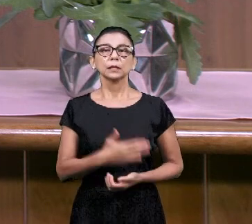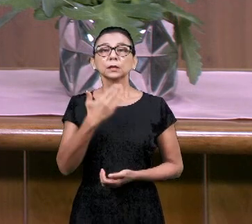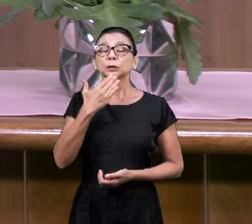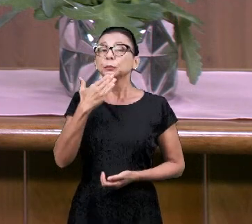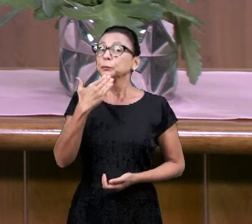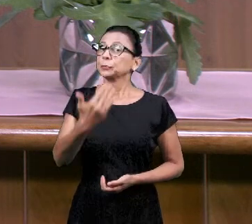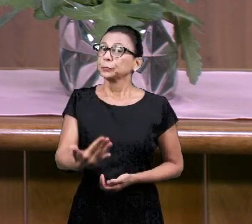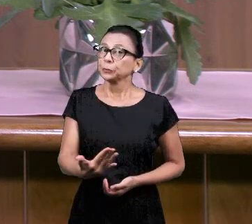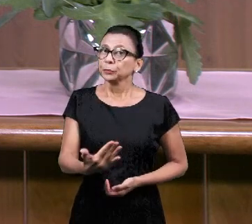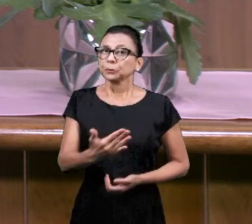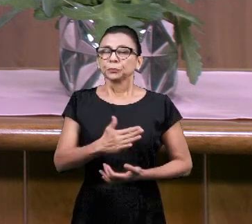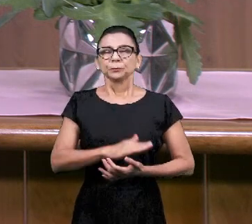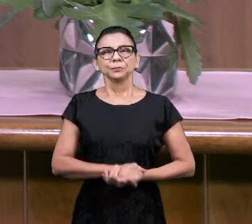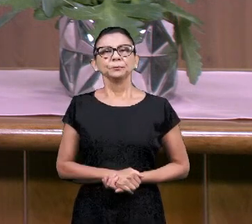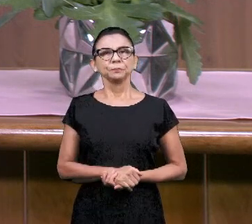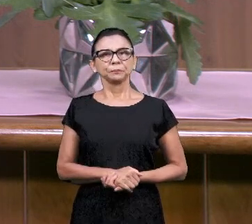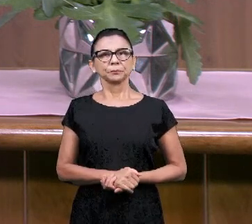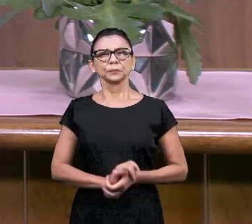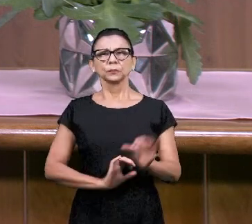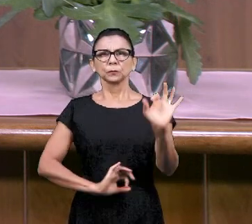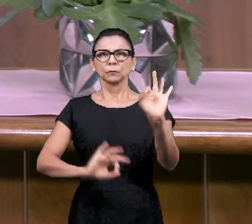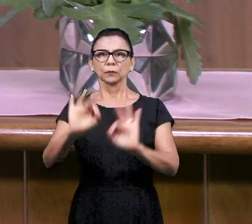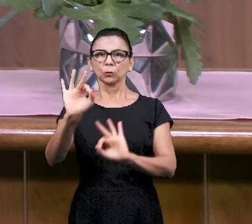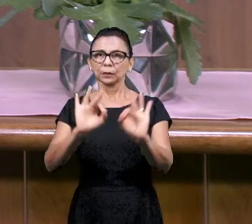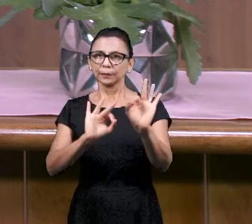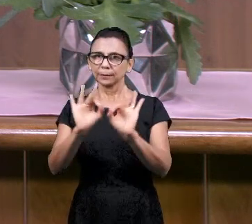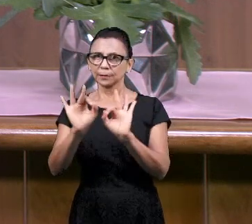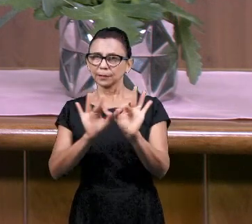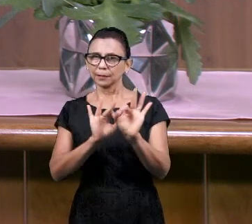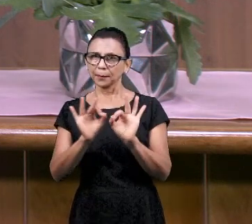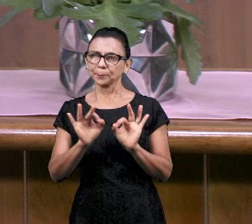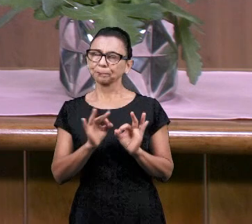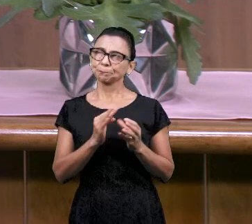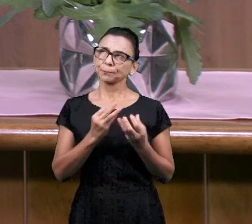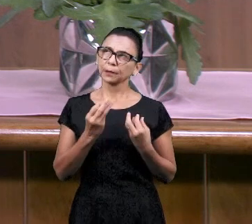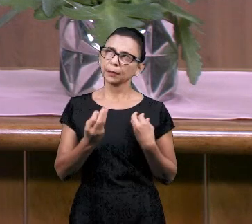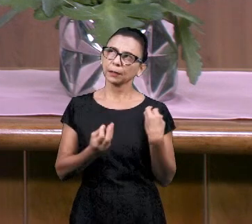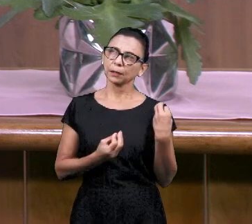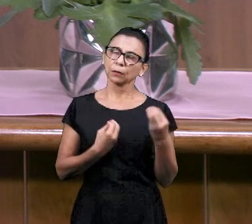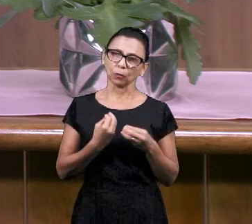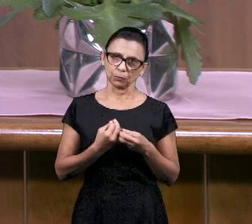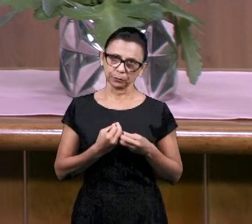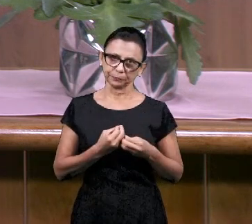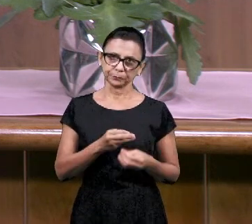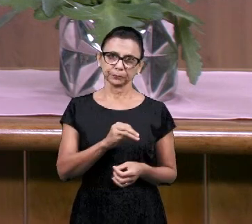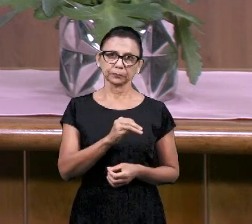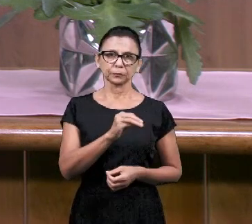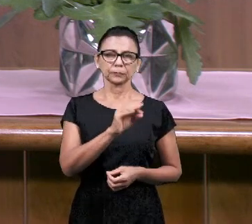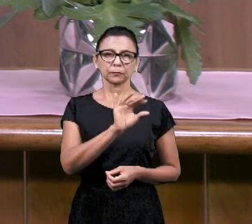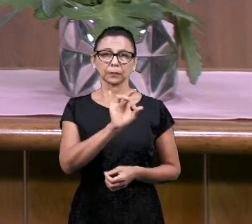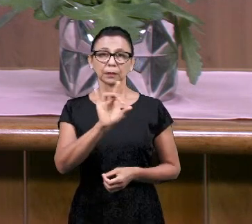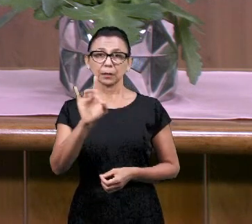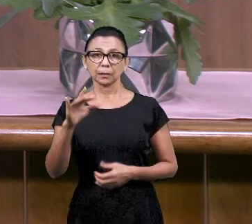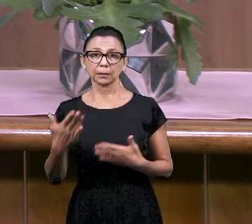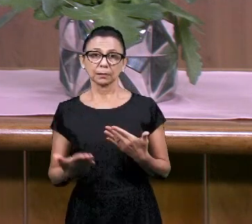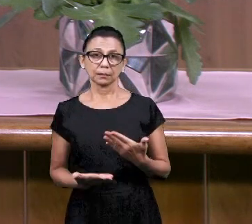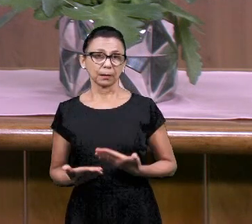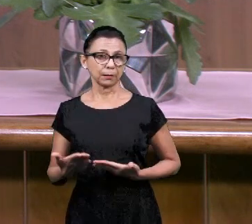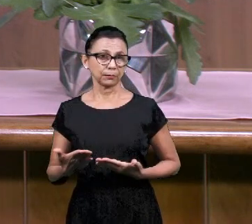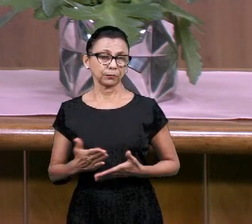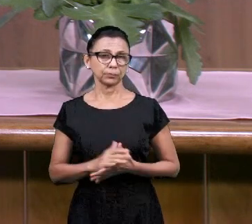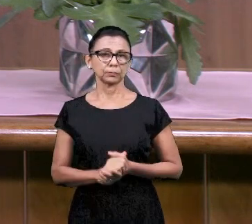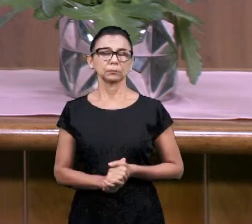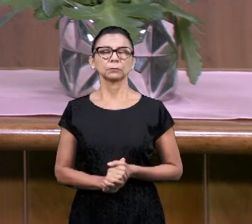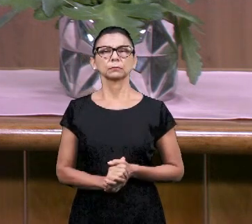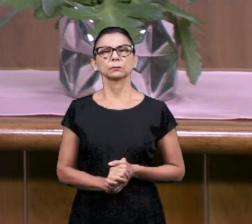que les frères et sœurs puissent organiser cette participation de manière à ce que chaque frère, chaque membre de l'Église, quand il